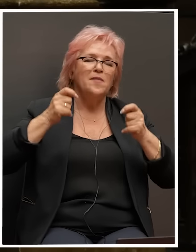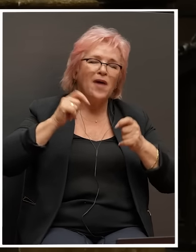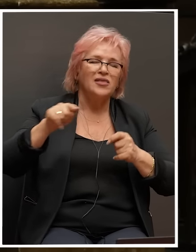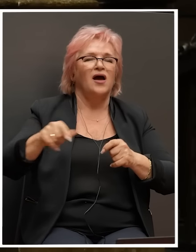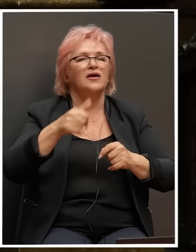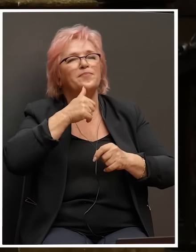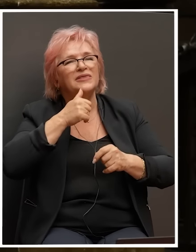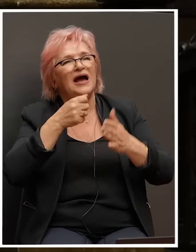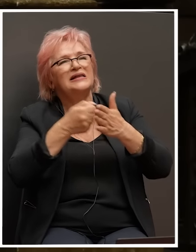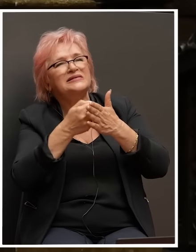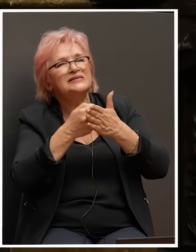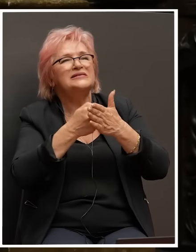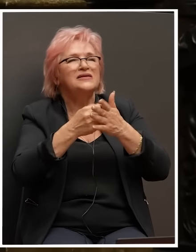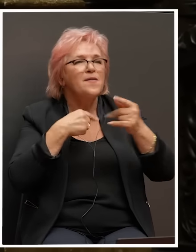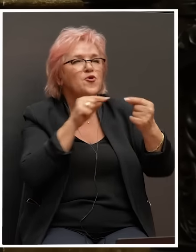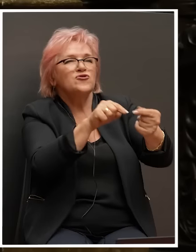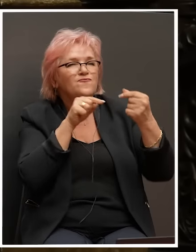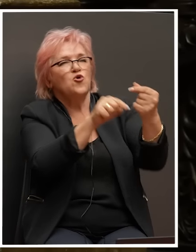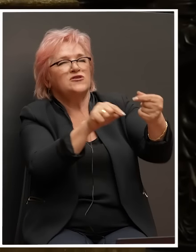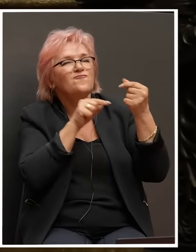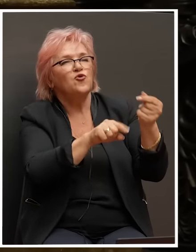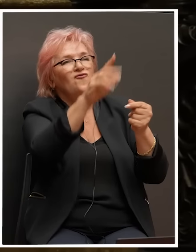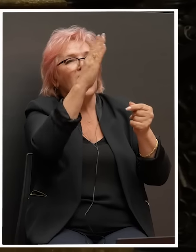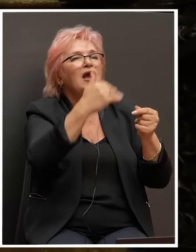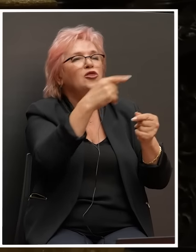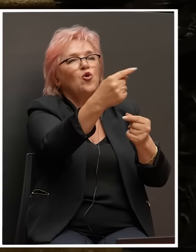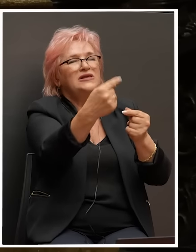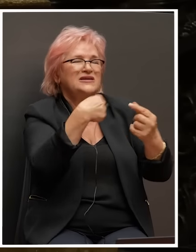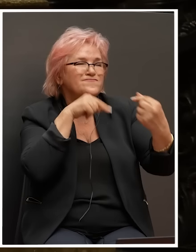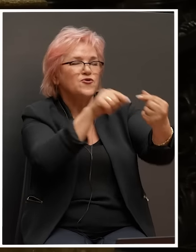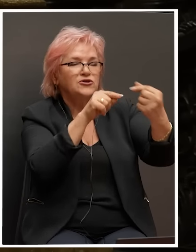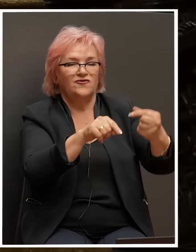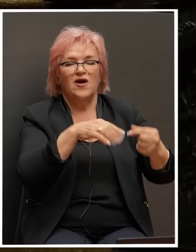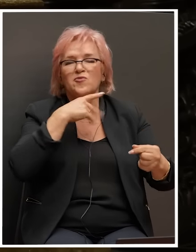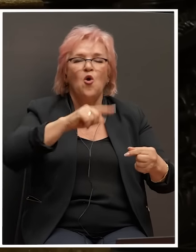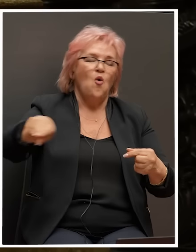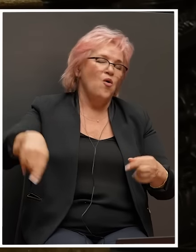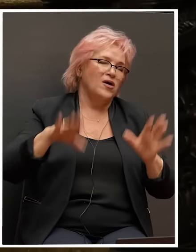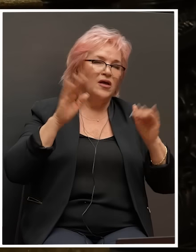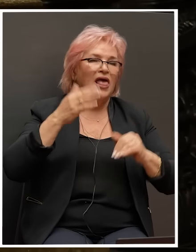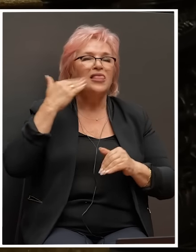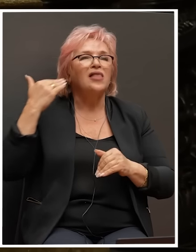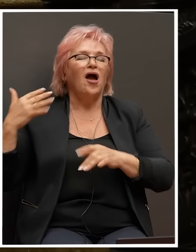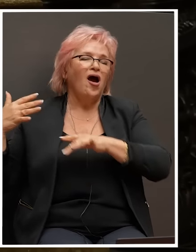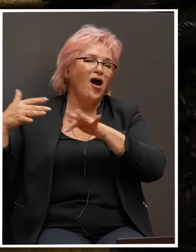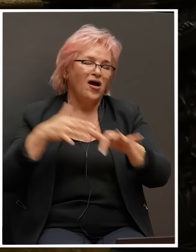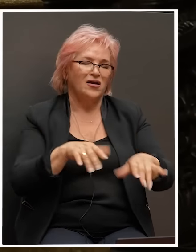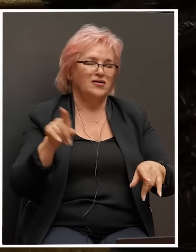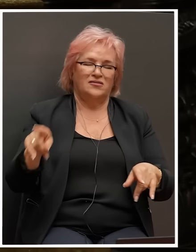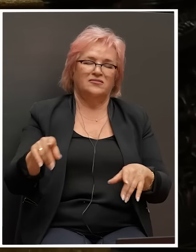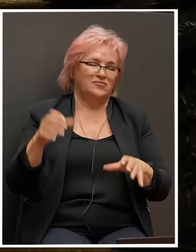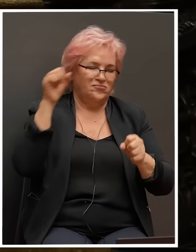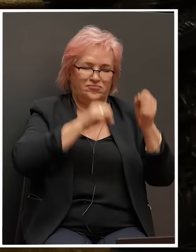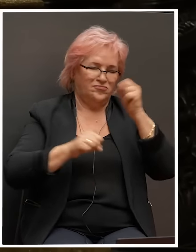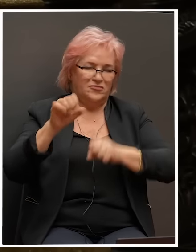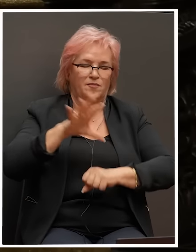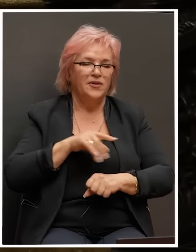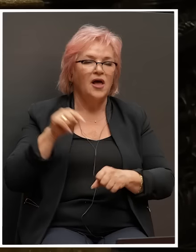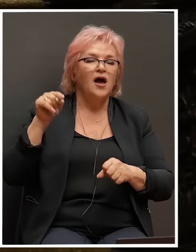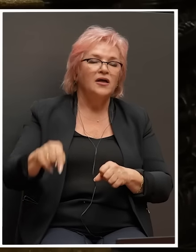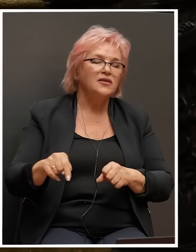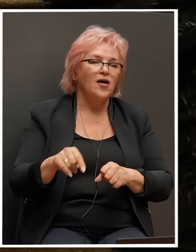что-то пытались протестовать против засилия католической церкви. Одни катары чего стоили, альбегойская ересь. А там